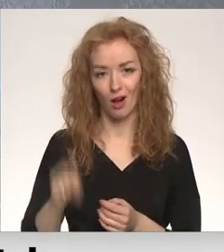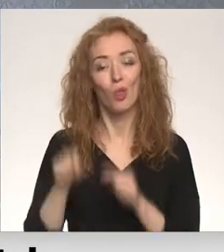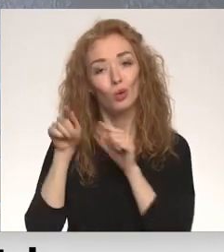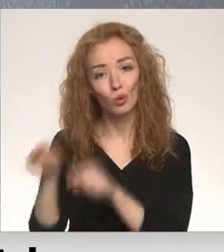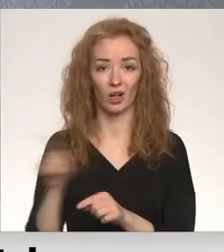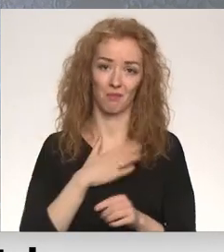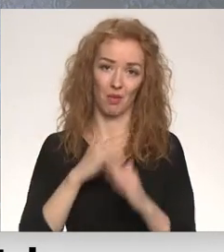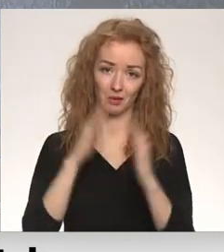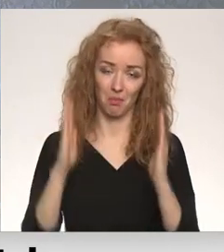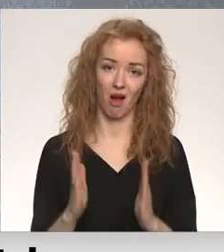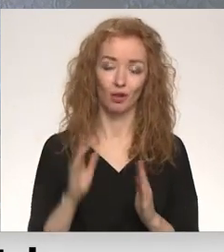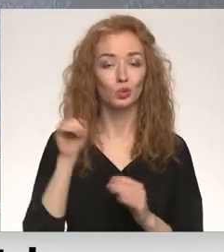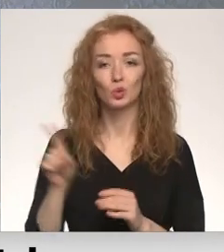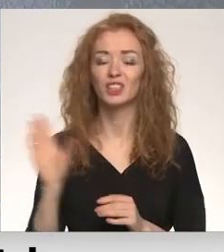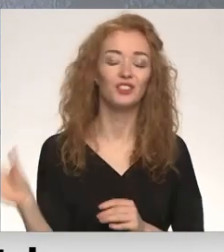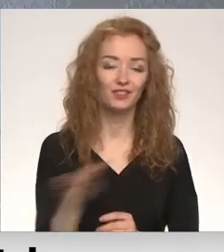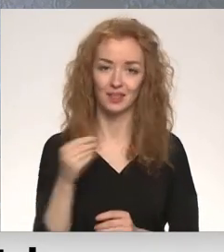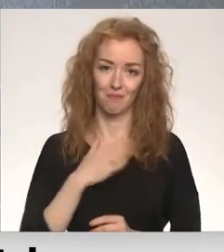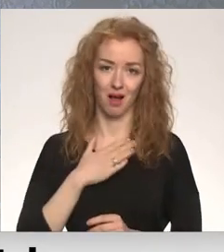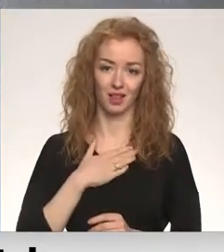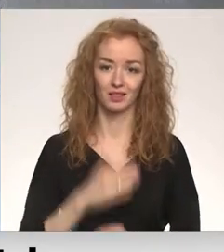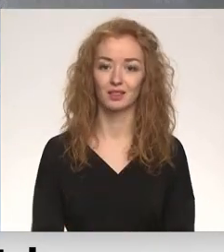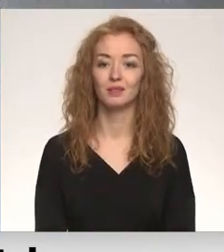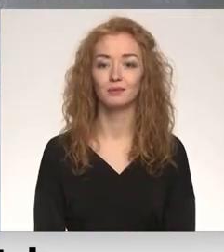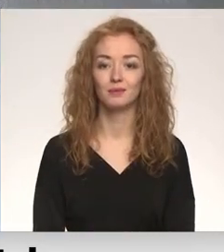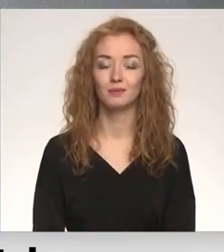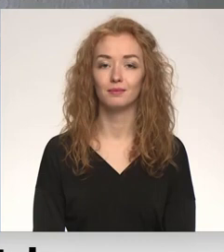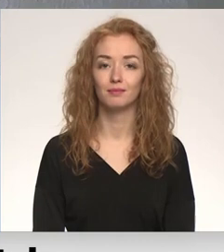manas mājas, tur man ir viss.